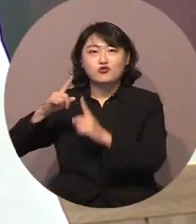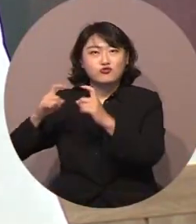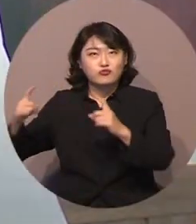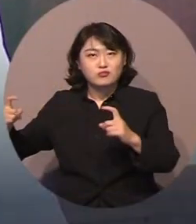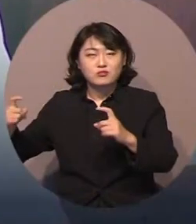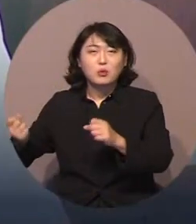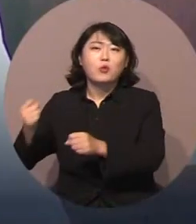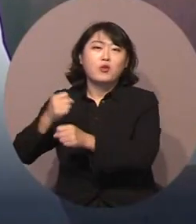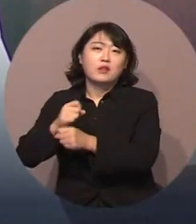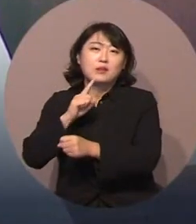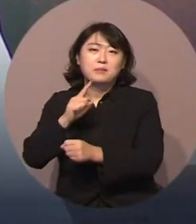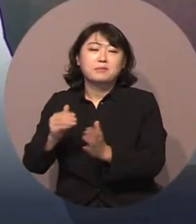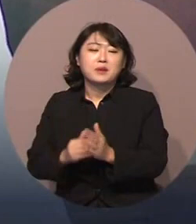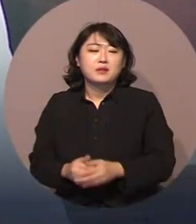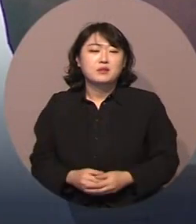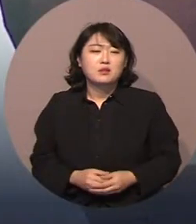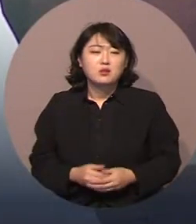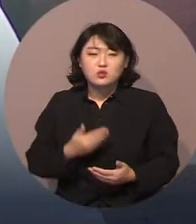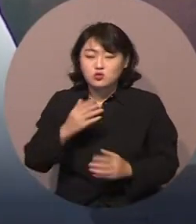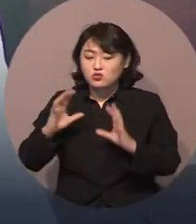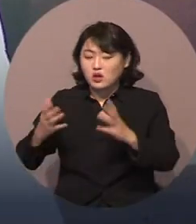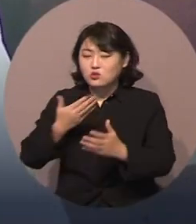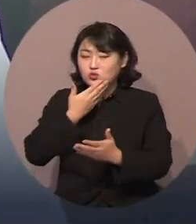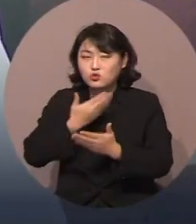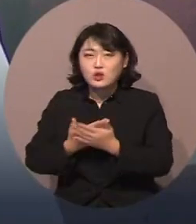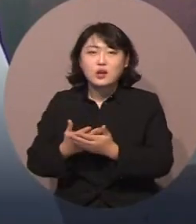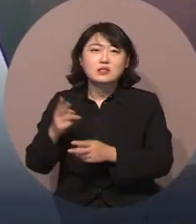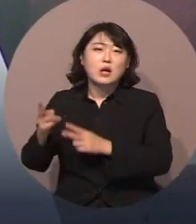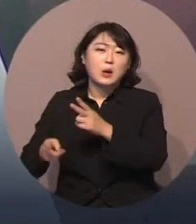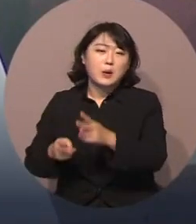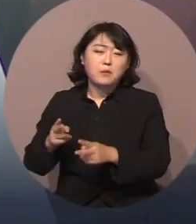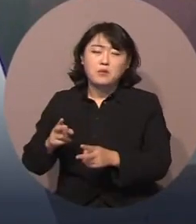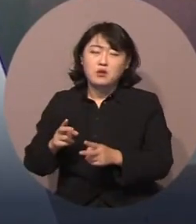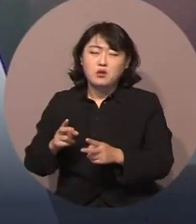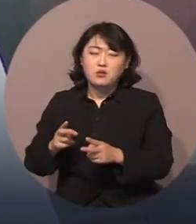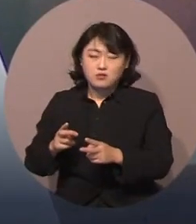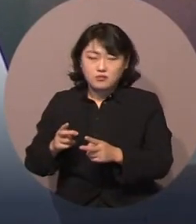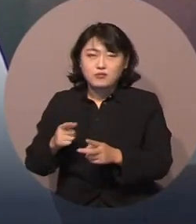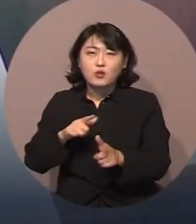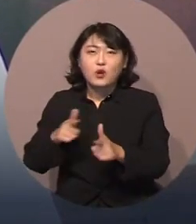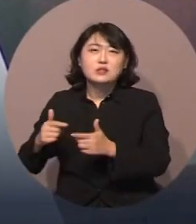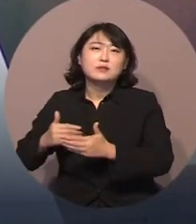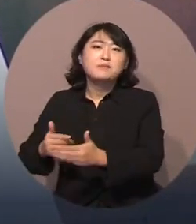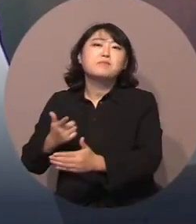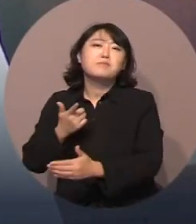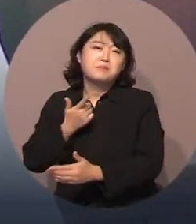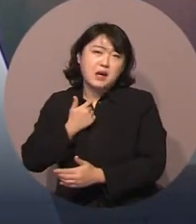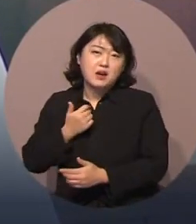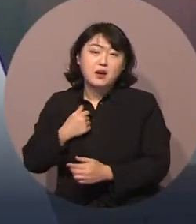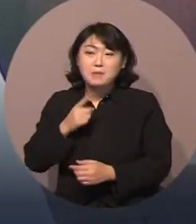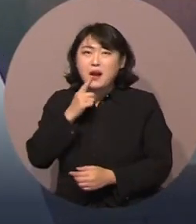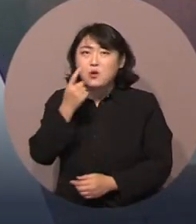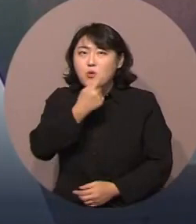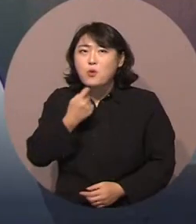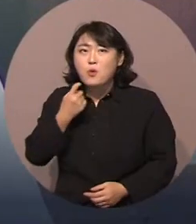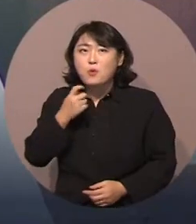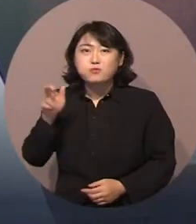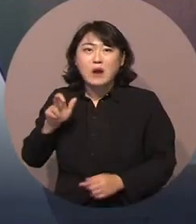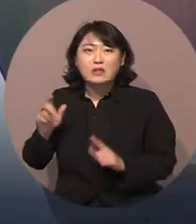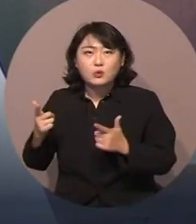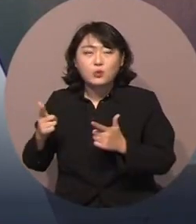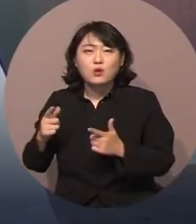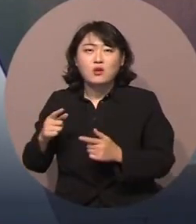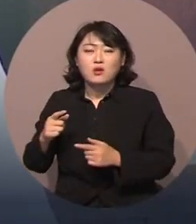주요한 대형 과제와 국책 사업 등에 깊이 관여했던 사람으로서 이제 말뿐이 아닌 구호뿐인